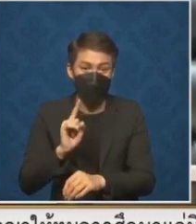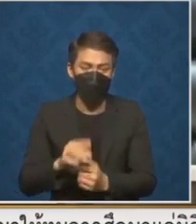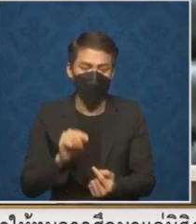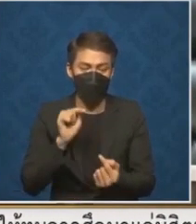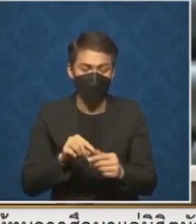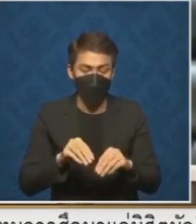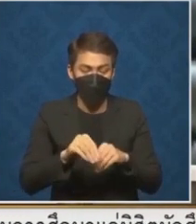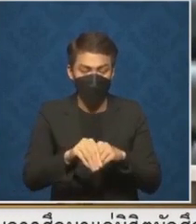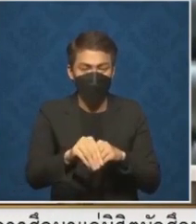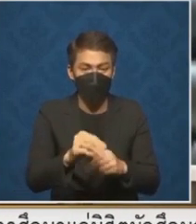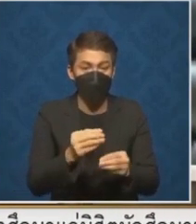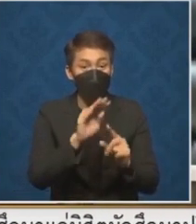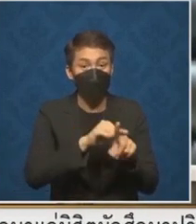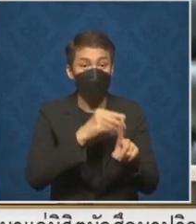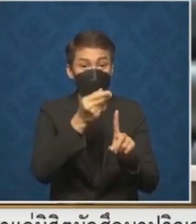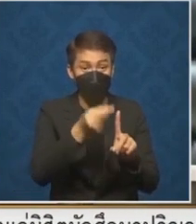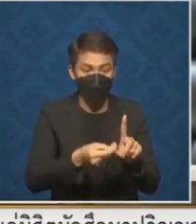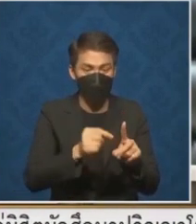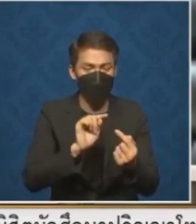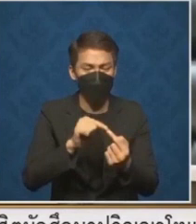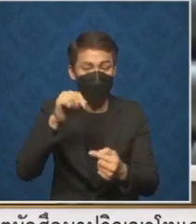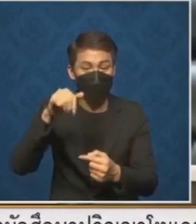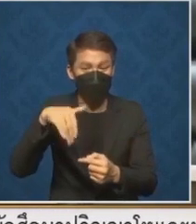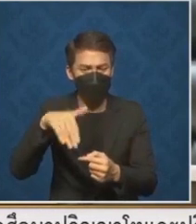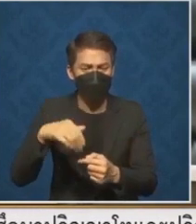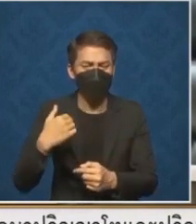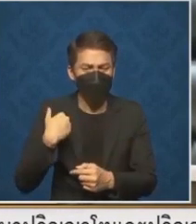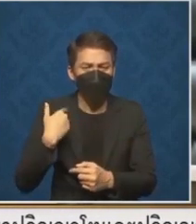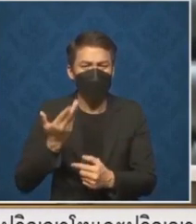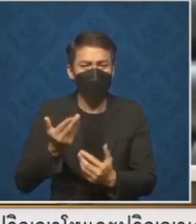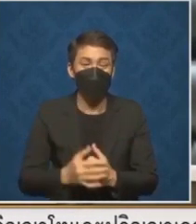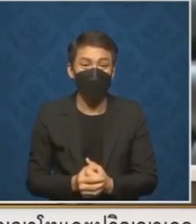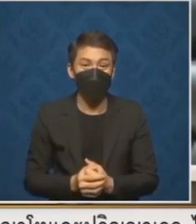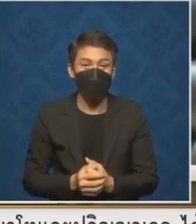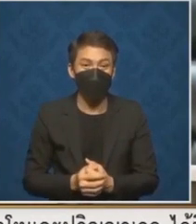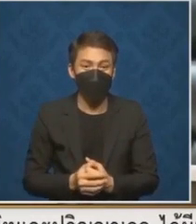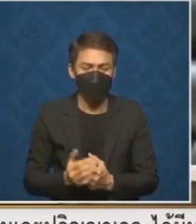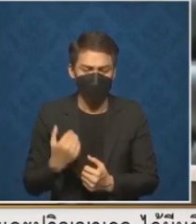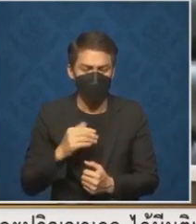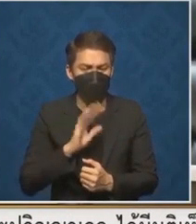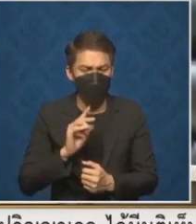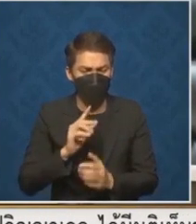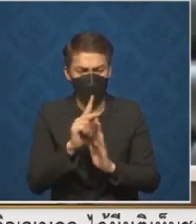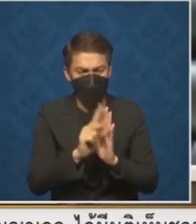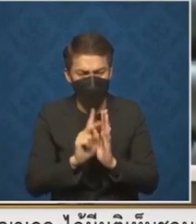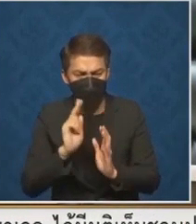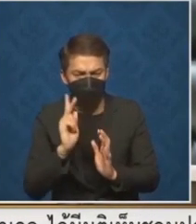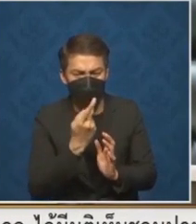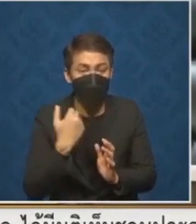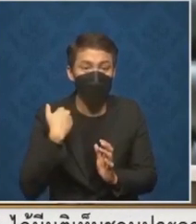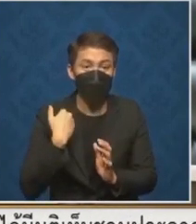ามแฟตได้ไม่ต้องเสยประสีเนี่ยนายกยมอย่นี้ด้มีสีทนนชัยกัการตีกหมายอย่นี้ด้ดครับ